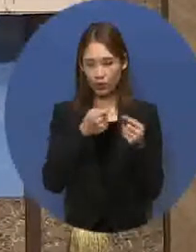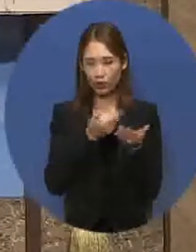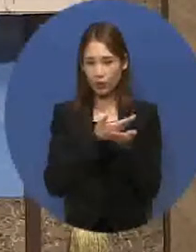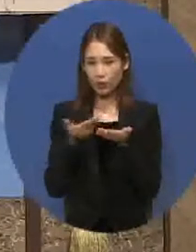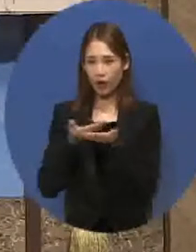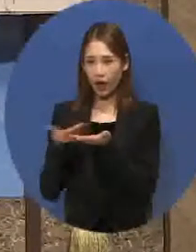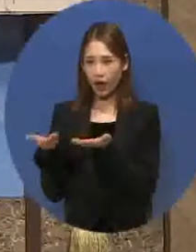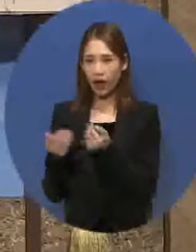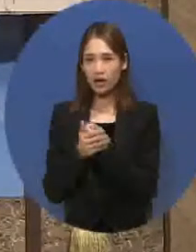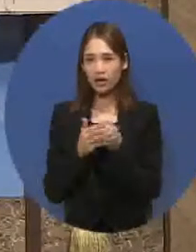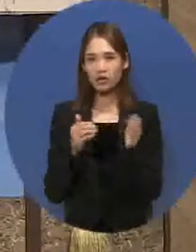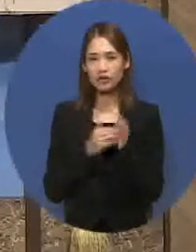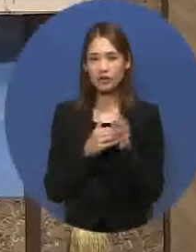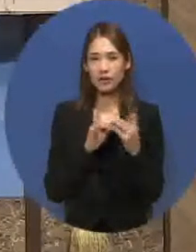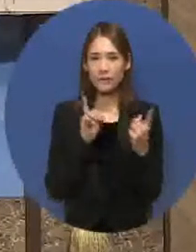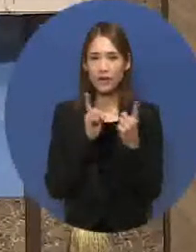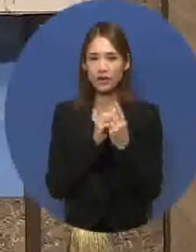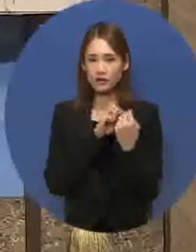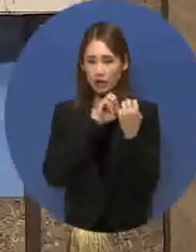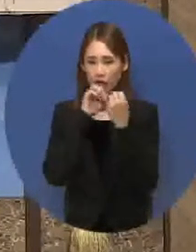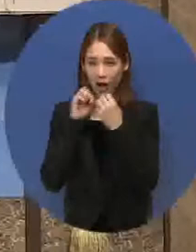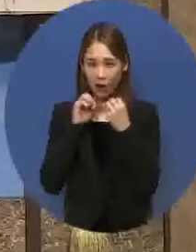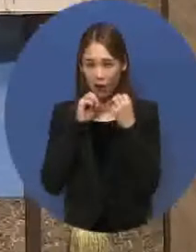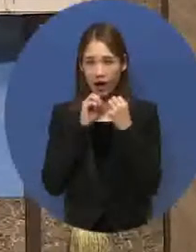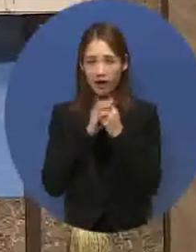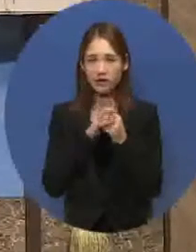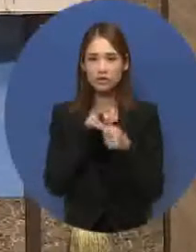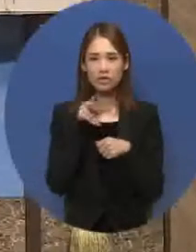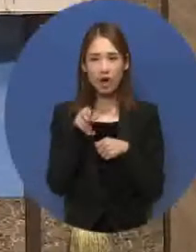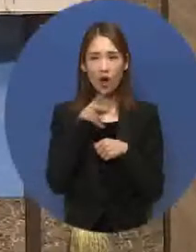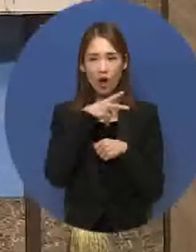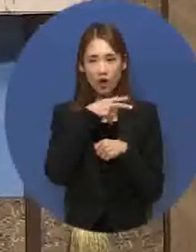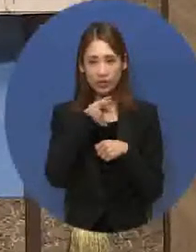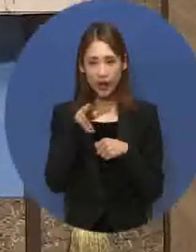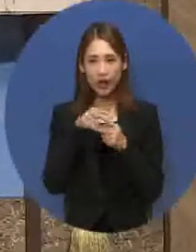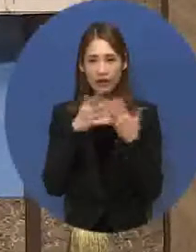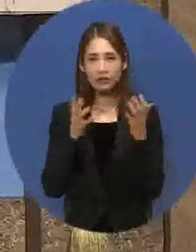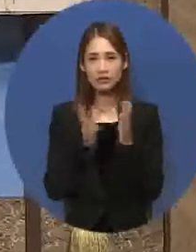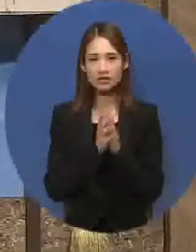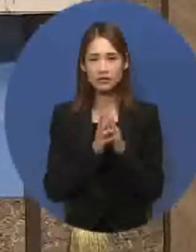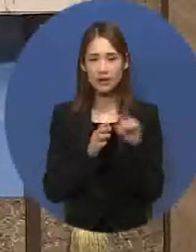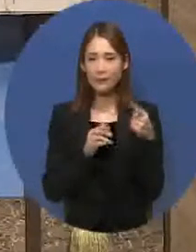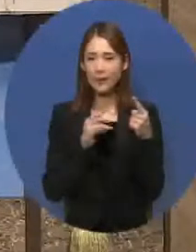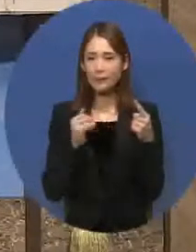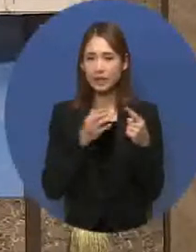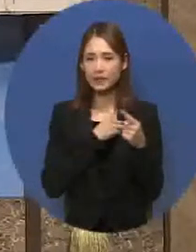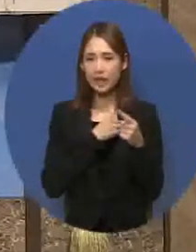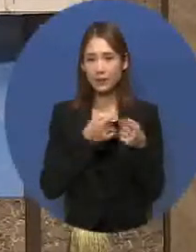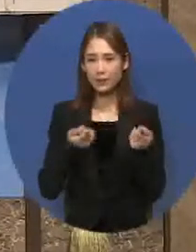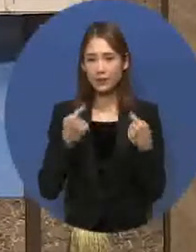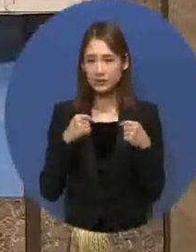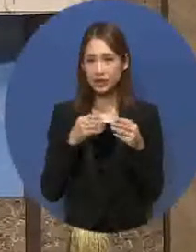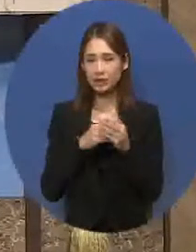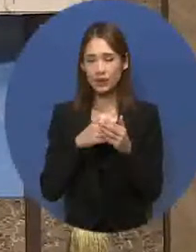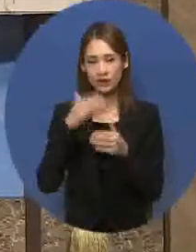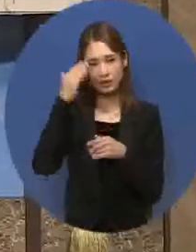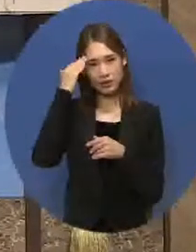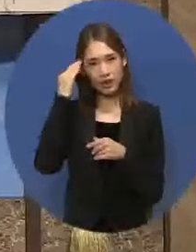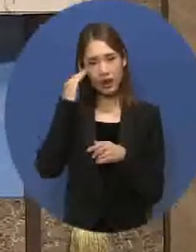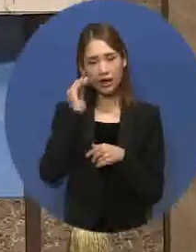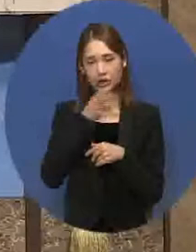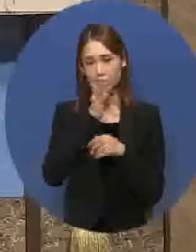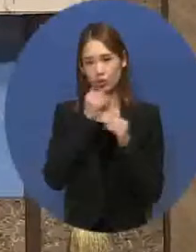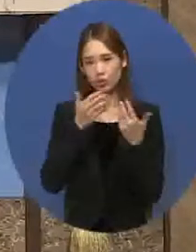만나서 대화를 나누어서 여야 간에 100여 명이 이제 회원으로 참여를 하고 또